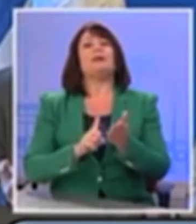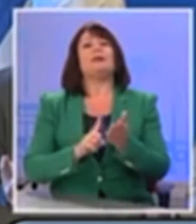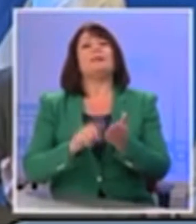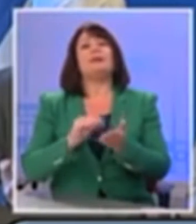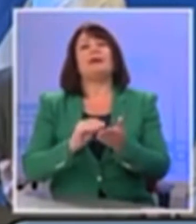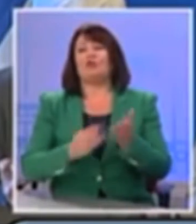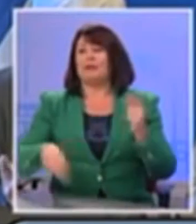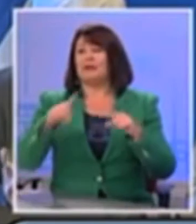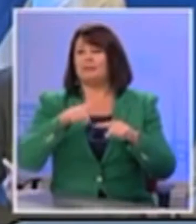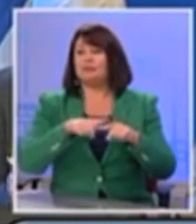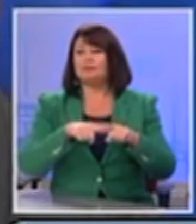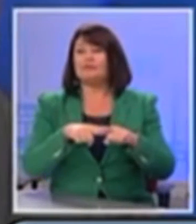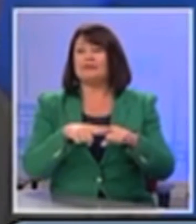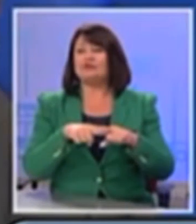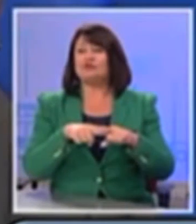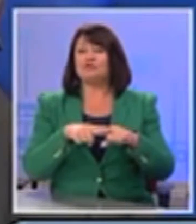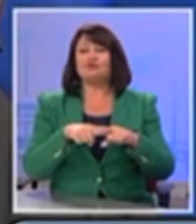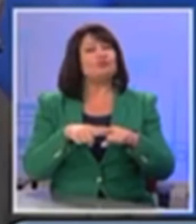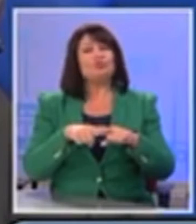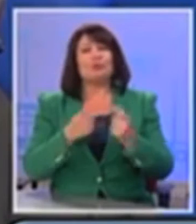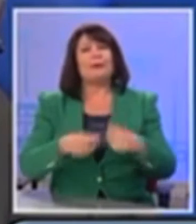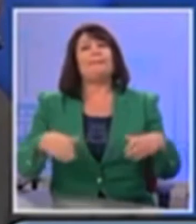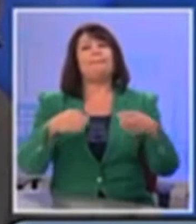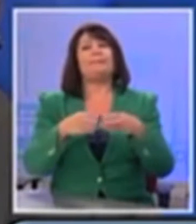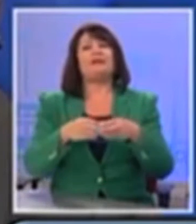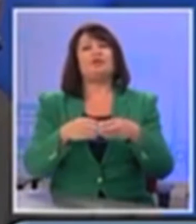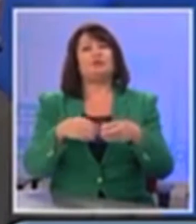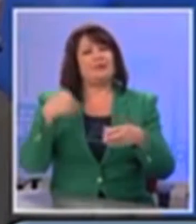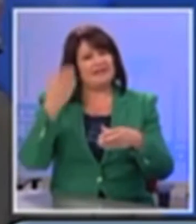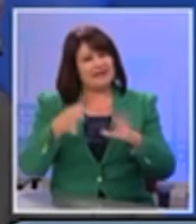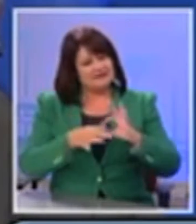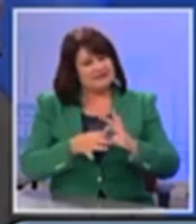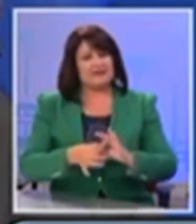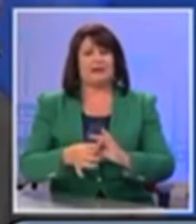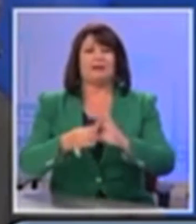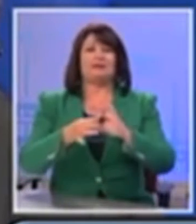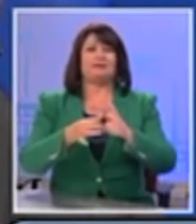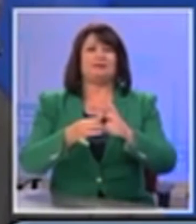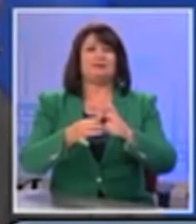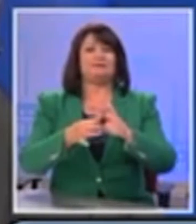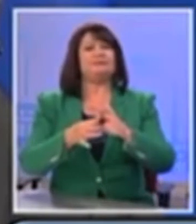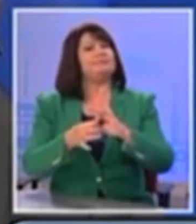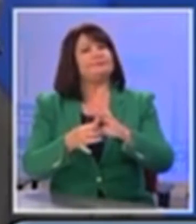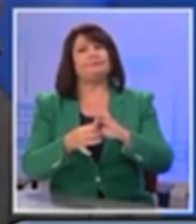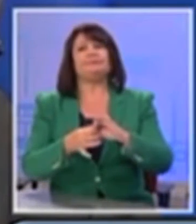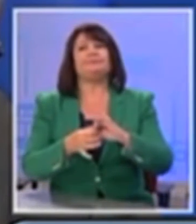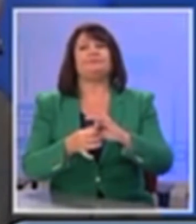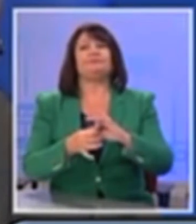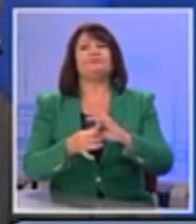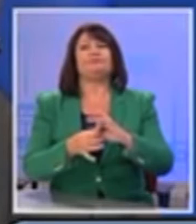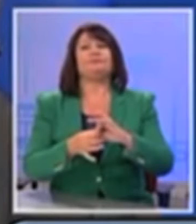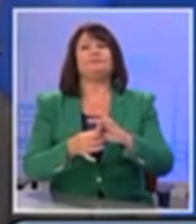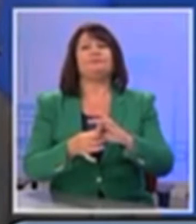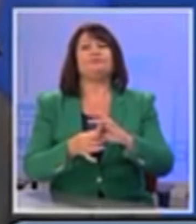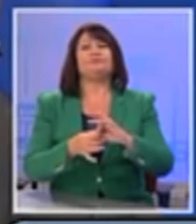va continuer ses travaux, mais qu'elle va déployer son activité par une collaboration